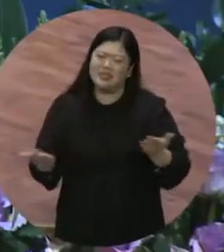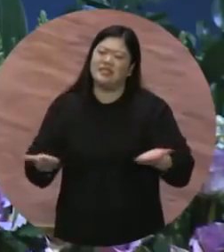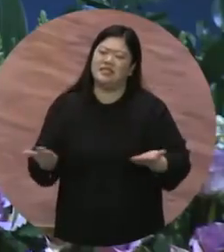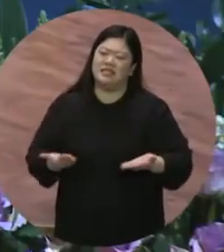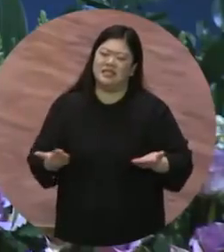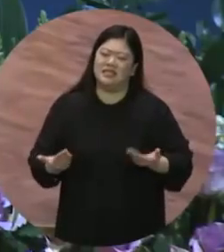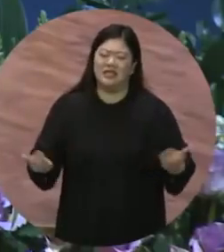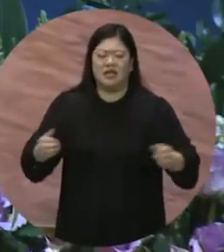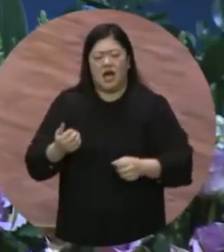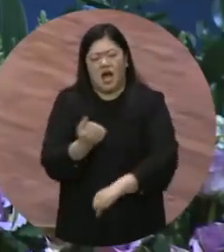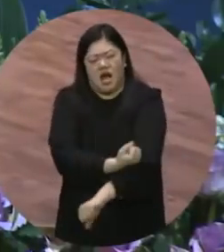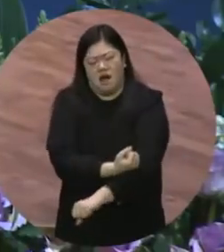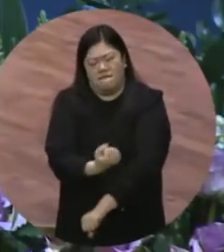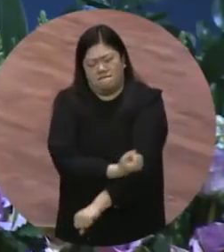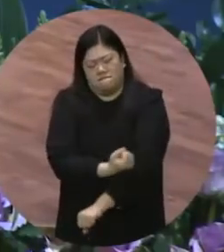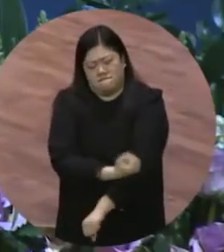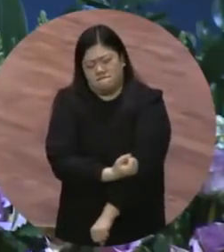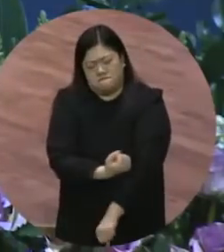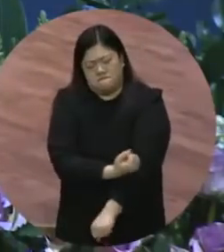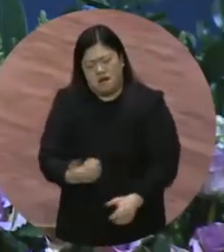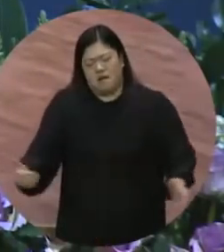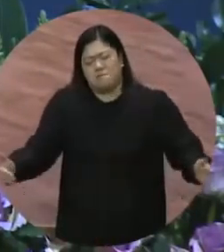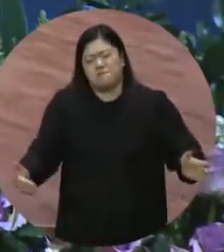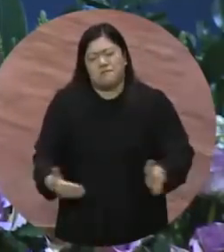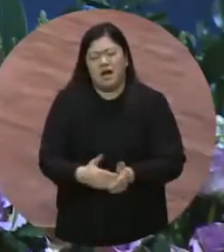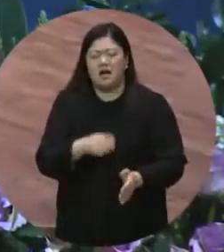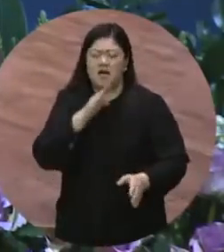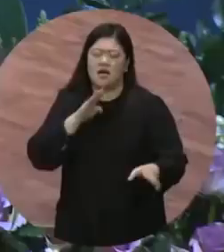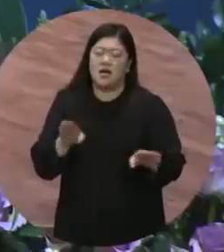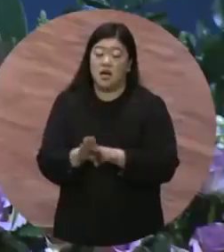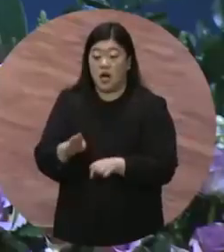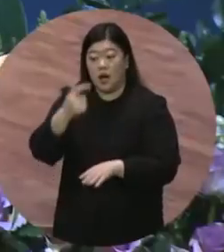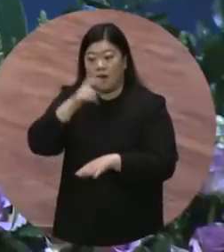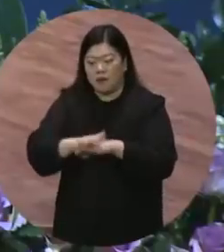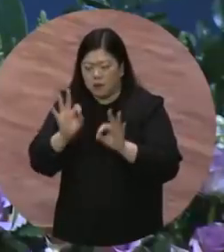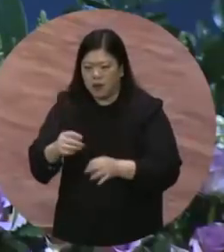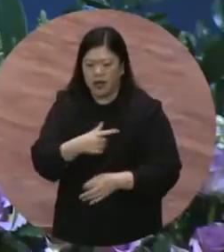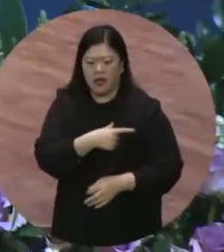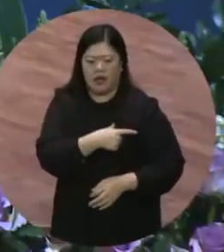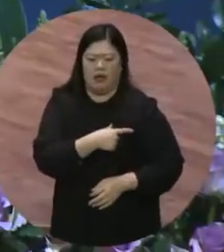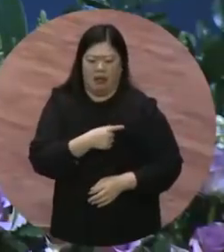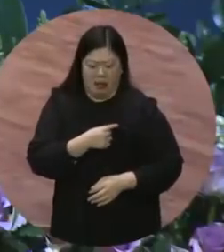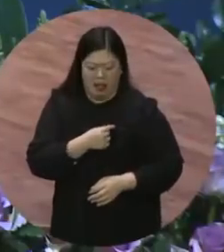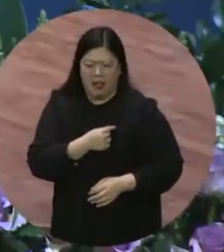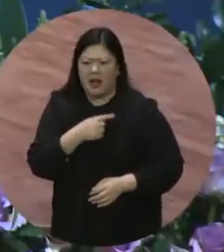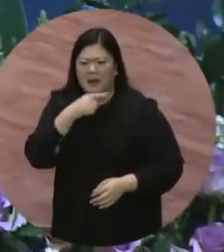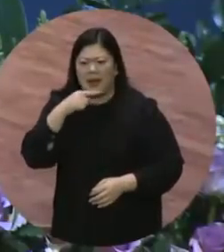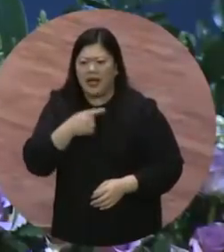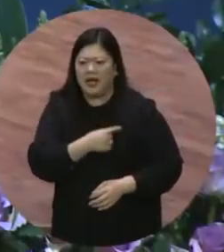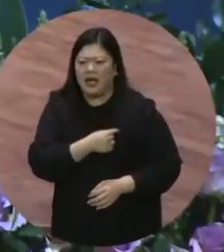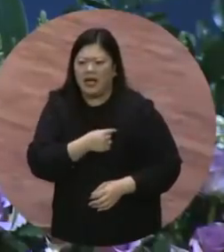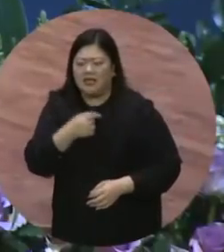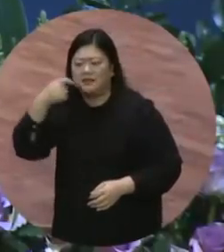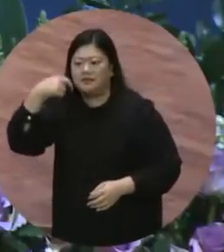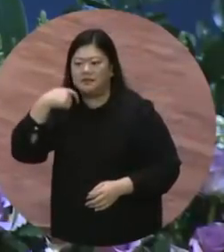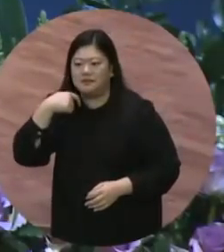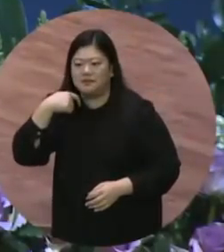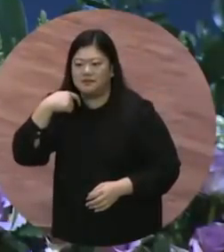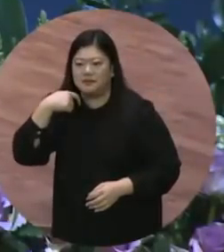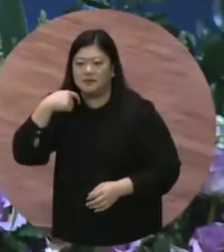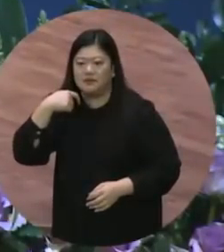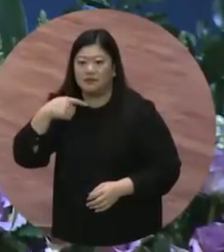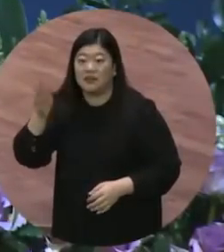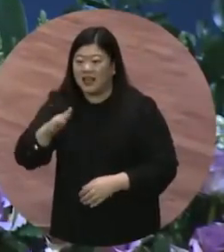제가 어떤 분을 보니까는 아내하고 남편하고 애들 둘이 예배를 드리러 오는데 남편은 시작하자마자 자는데 이 고개가